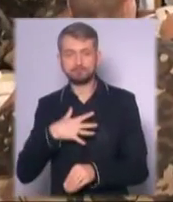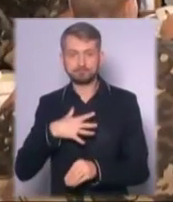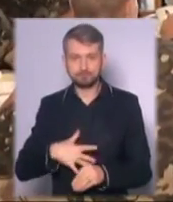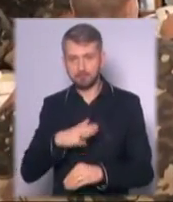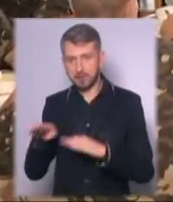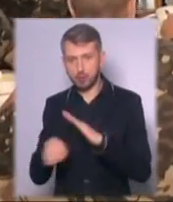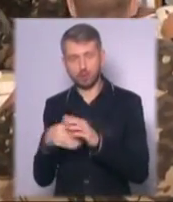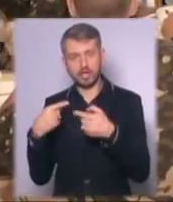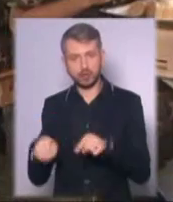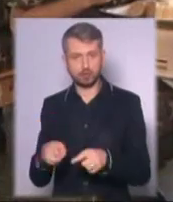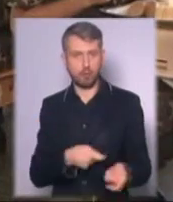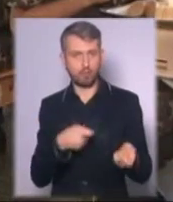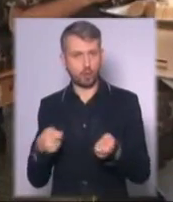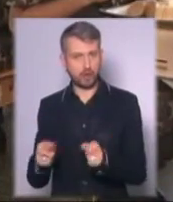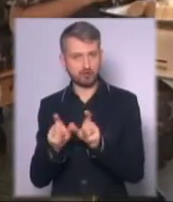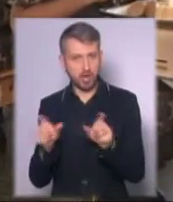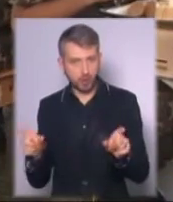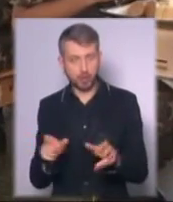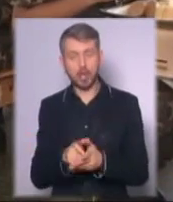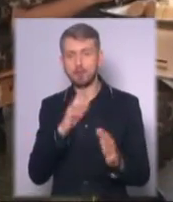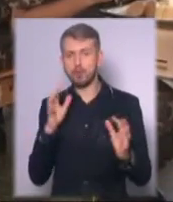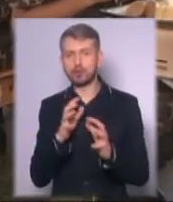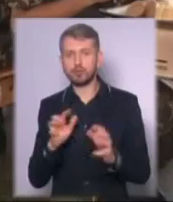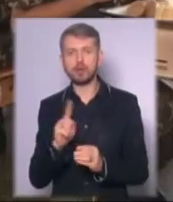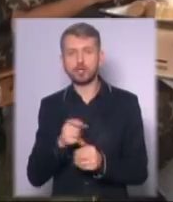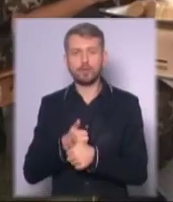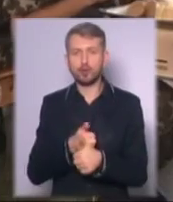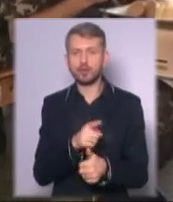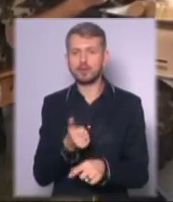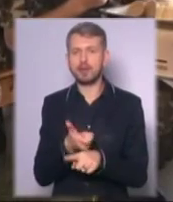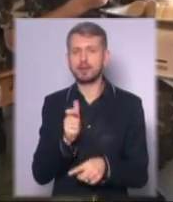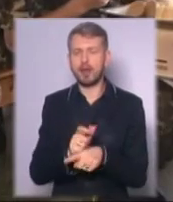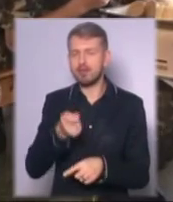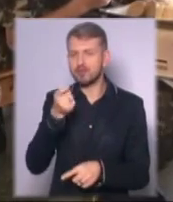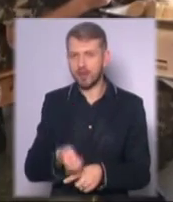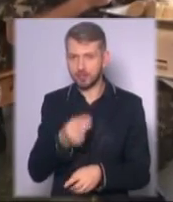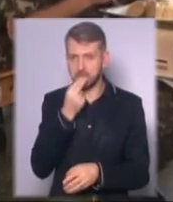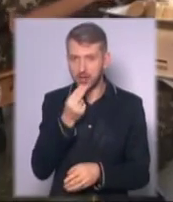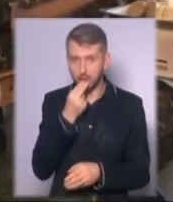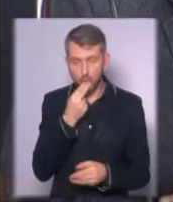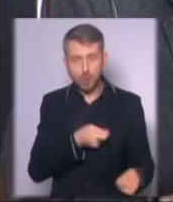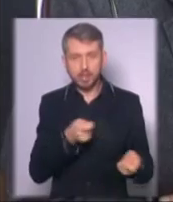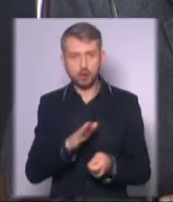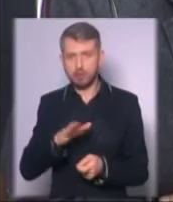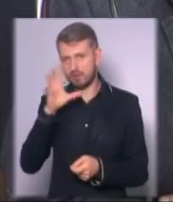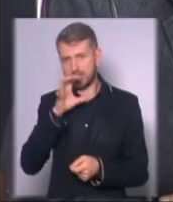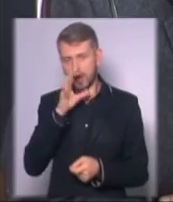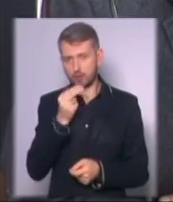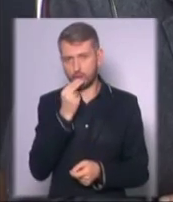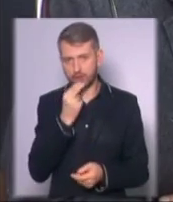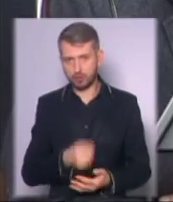її іншому постачальнику. Потребується, аби в гонитві за найдешевшим меню солдатам не доправили неякісну їжу. Ми